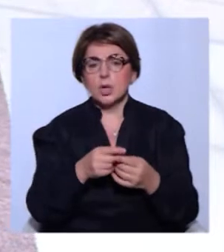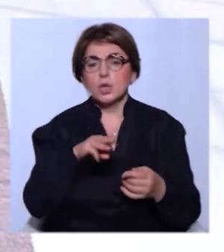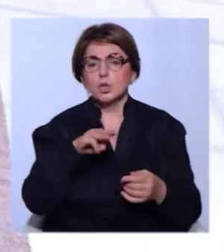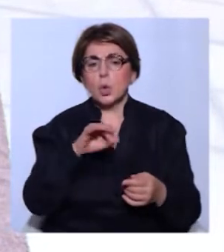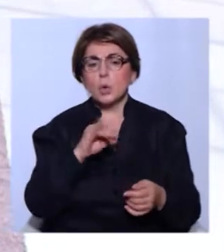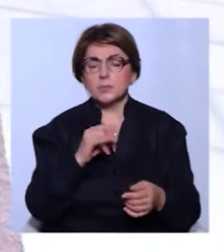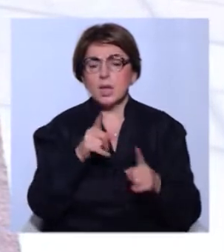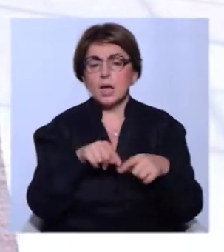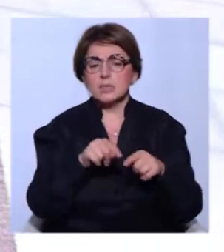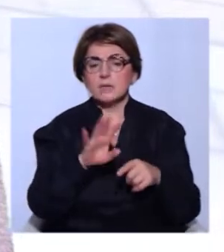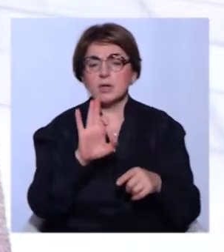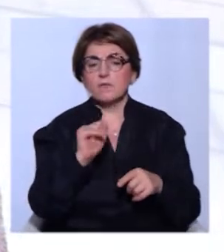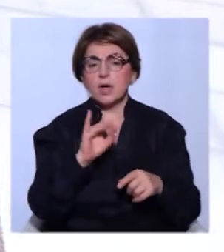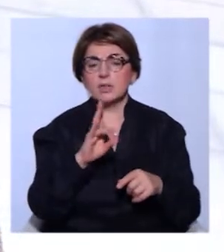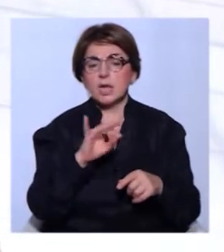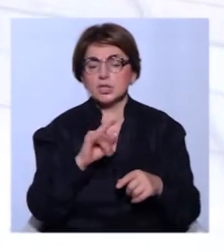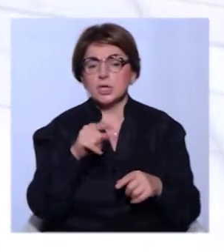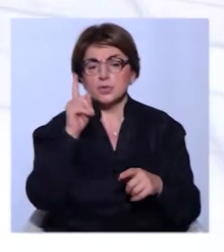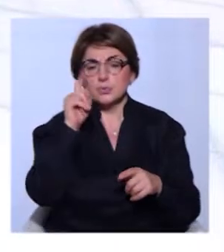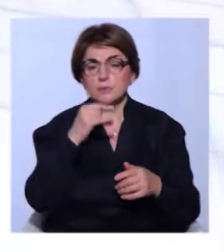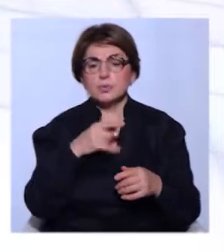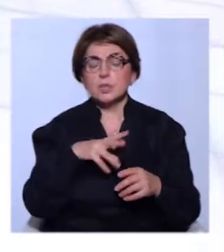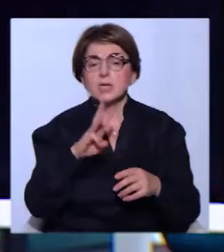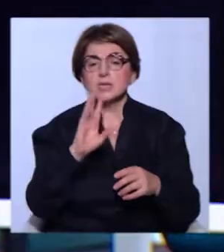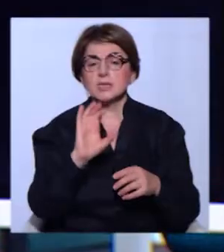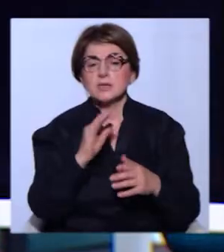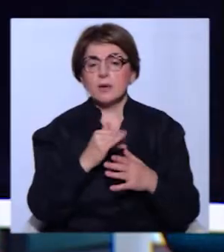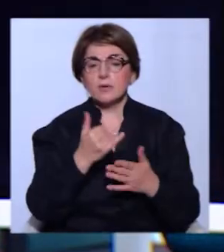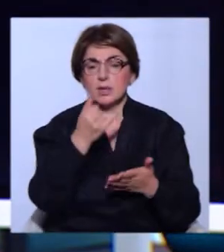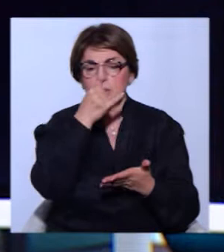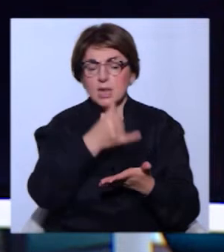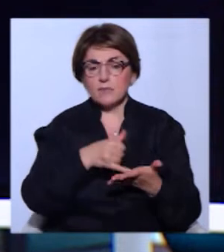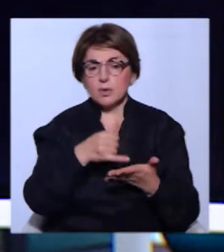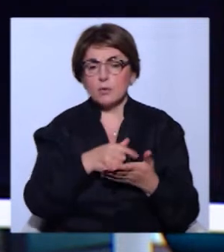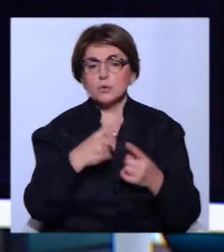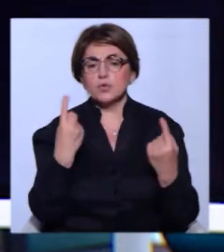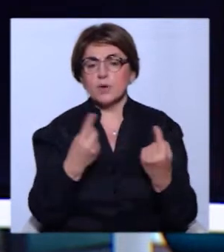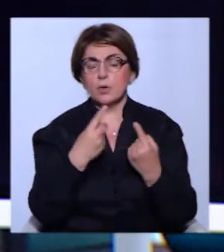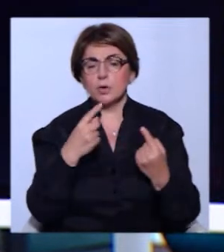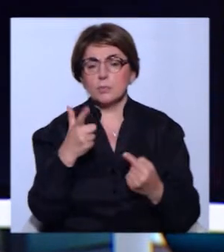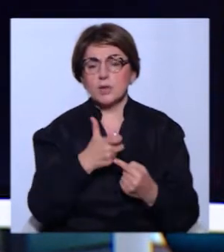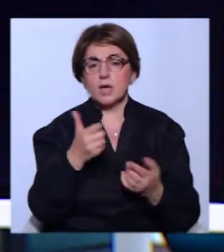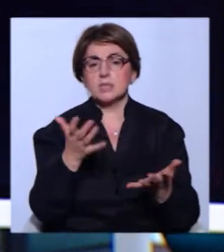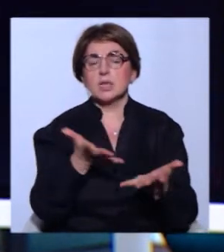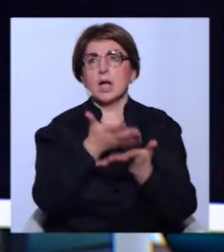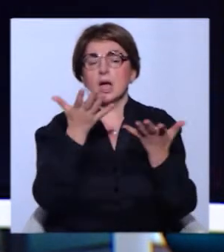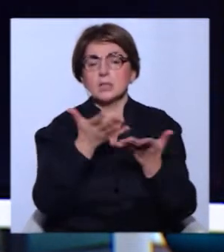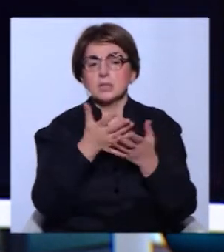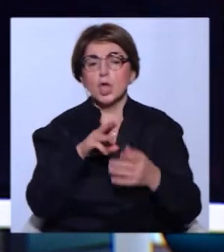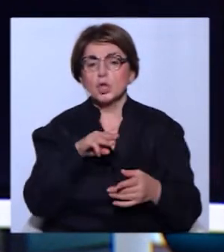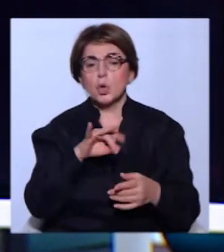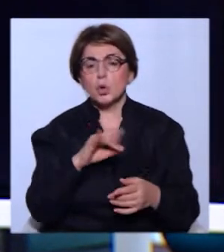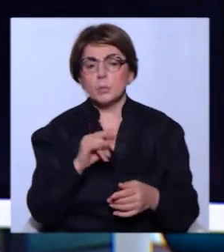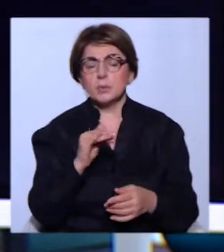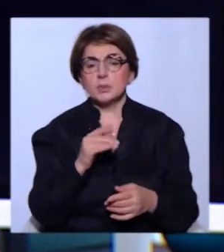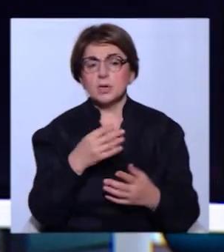და ქვანახშირს. საწვავი წიაღისეულია ჩვენ შემთხვევაში ნავთობი, ბუნებრივი გაზი, აირი, ტორფი